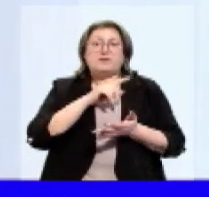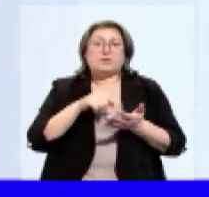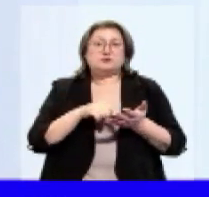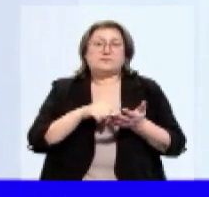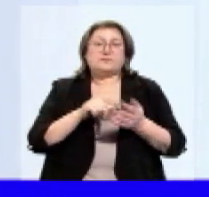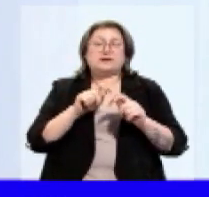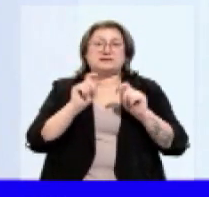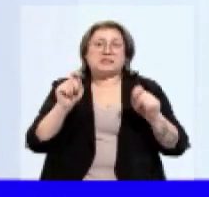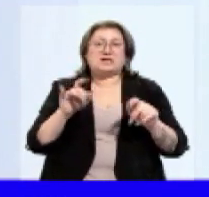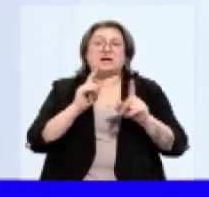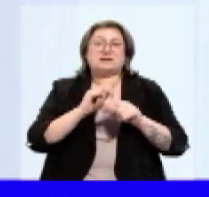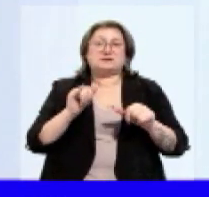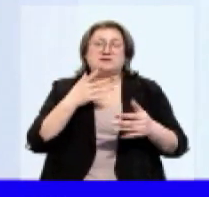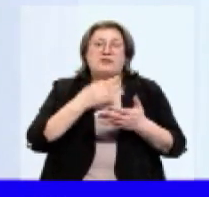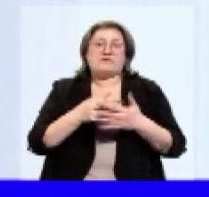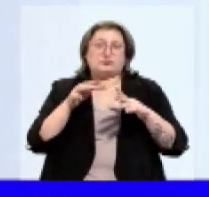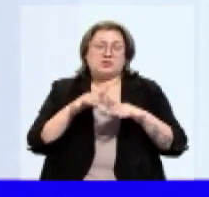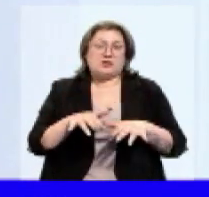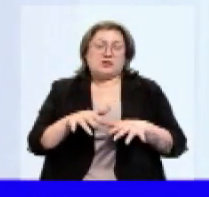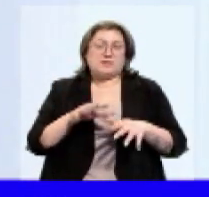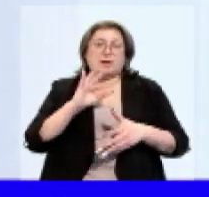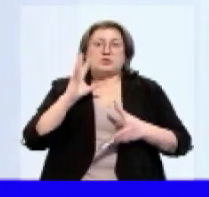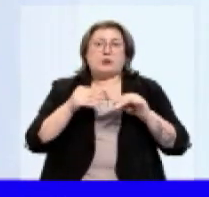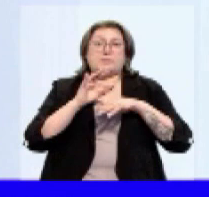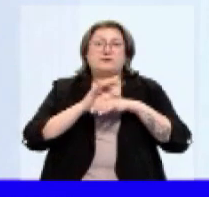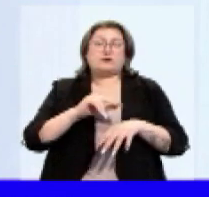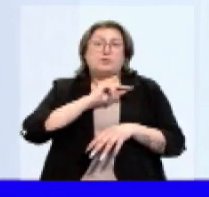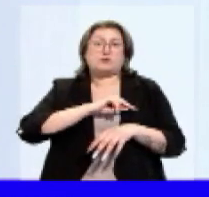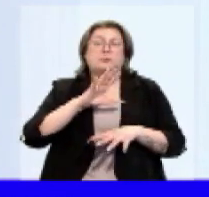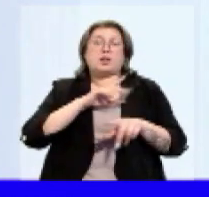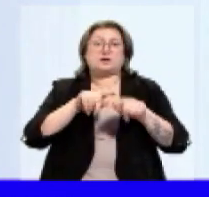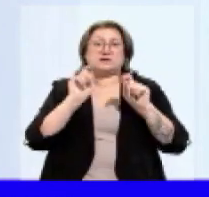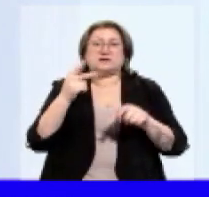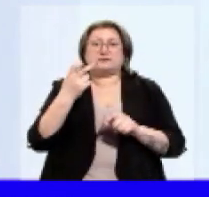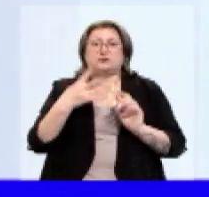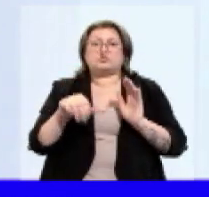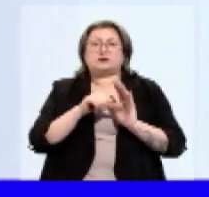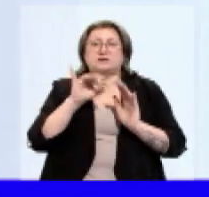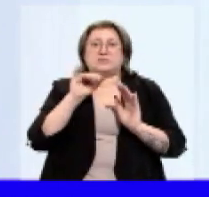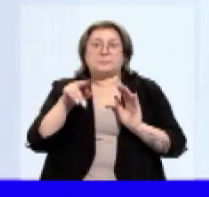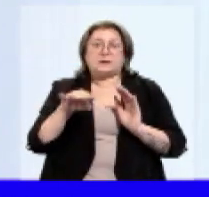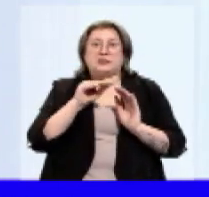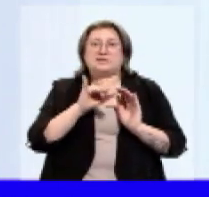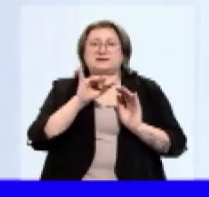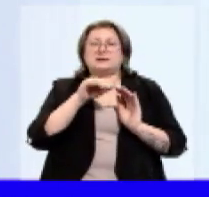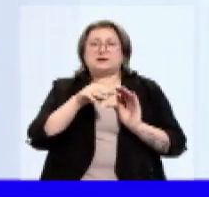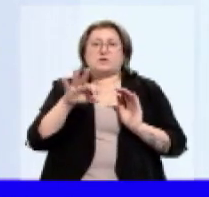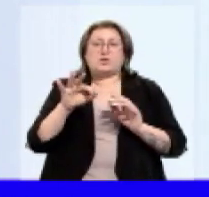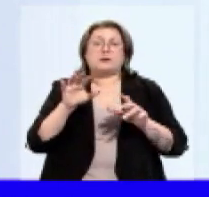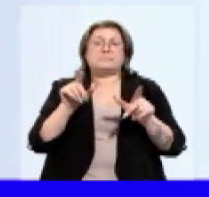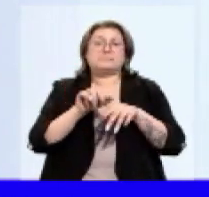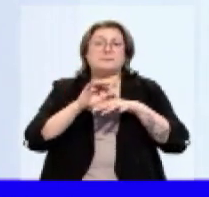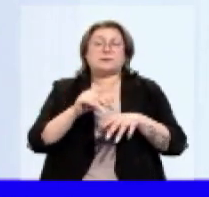вопросам создания и развития своего дела. По итогам проведенной работы было открыто 246 ИП и ТО,